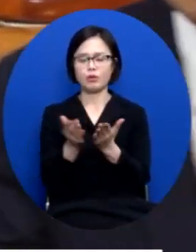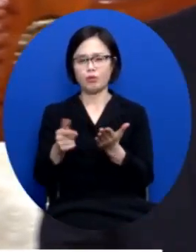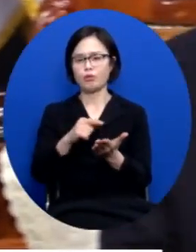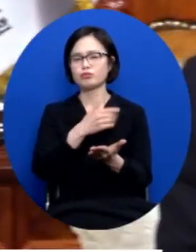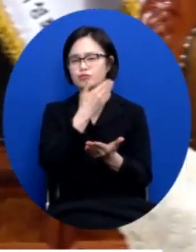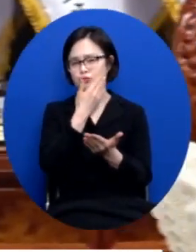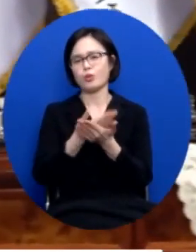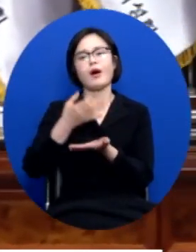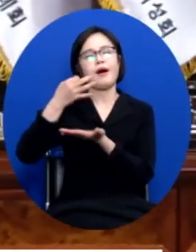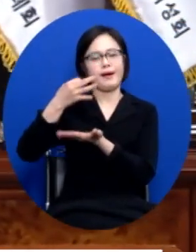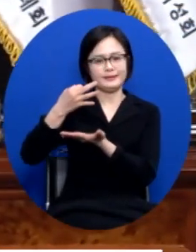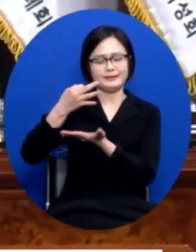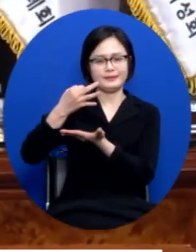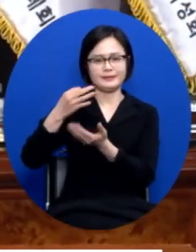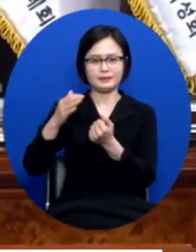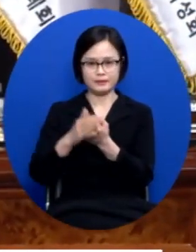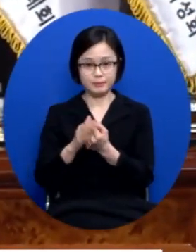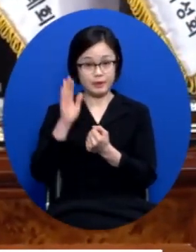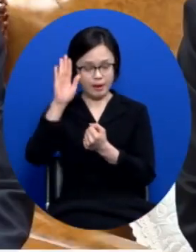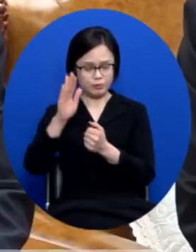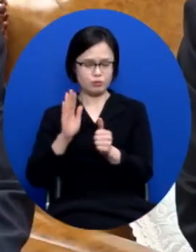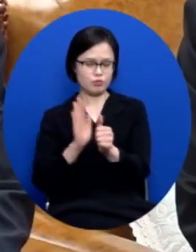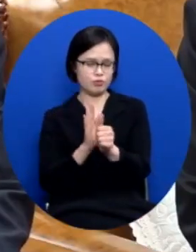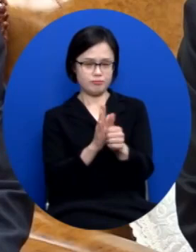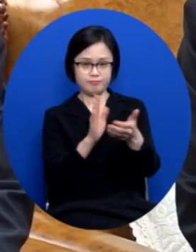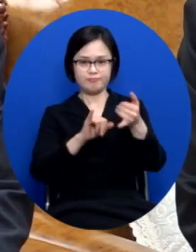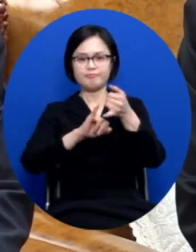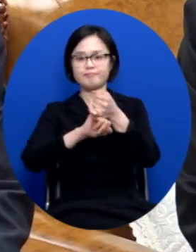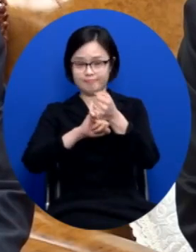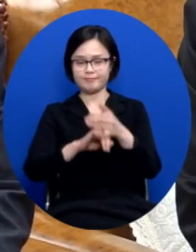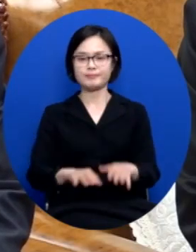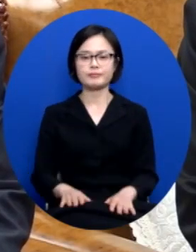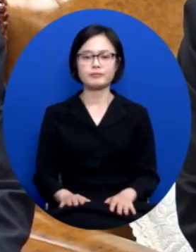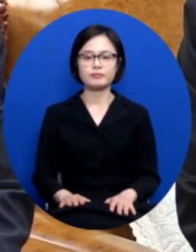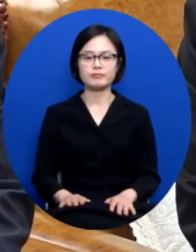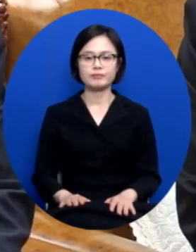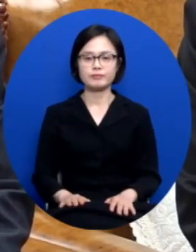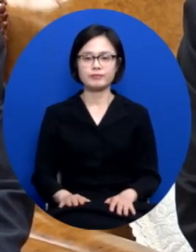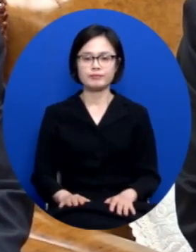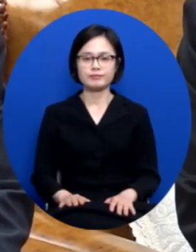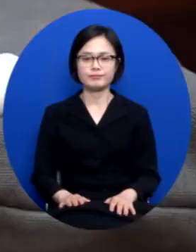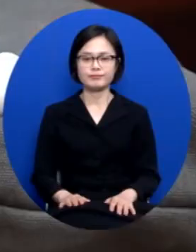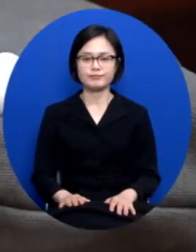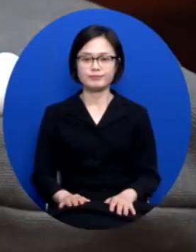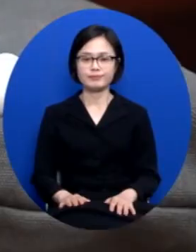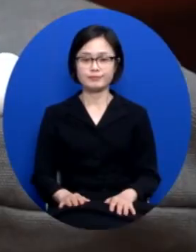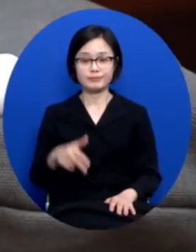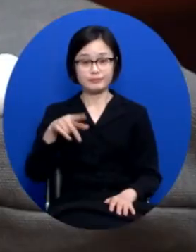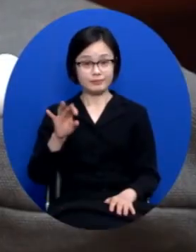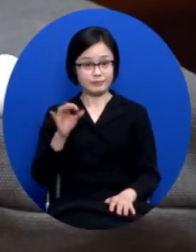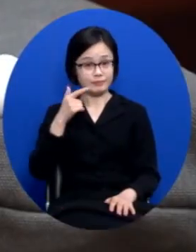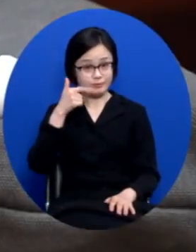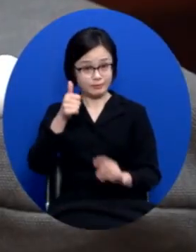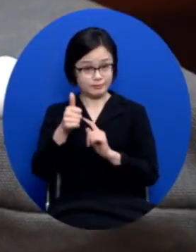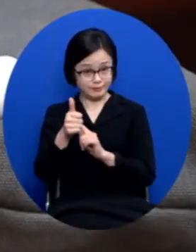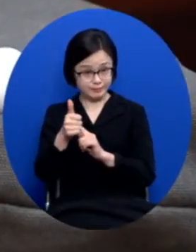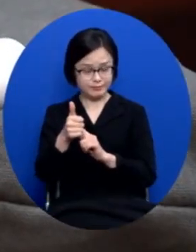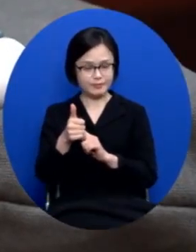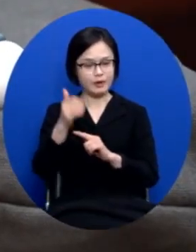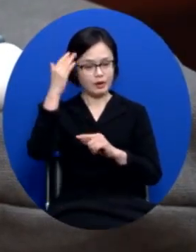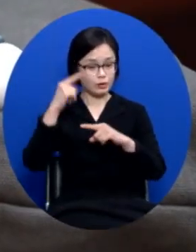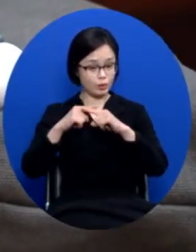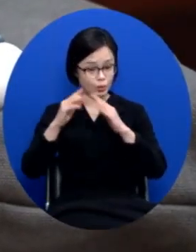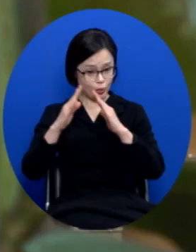결혼 운동 출산 운동을 전개하겠다고 밝혔습니다 또한 장대표 회장은 종교계가 역류와 돌봄 시설을 운영할 수